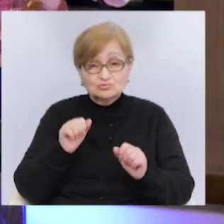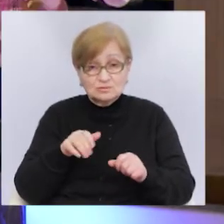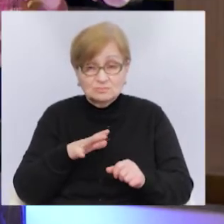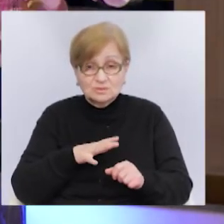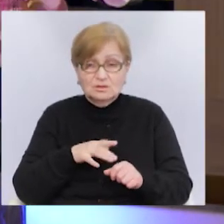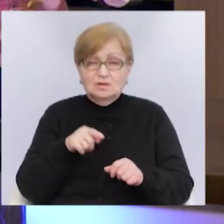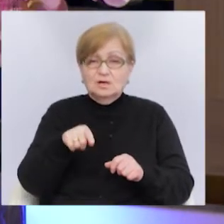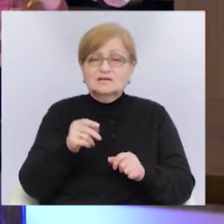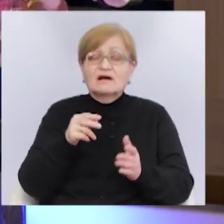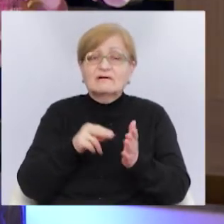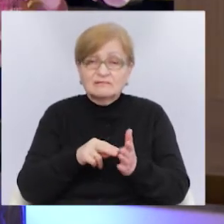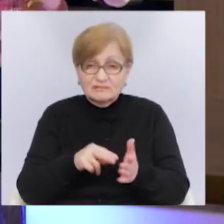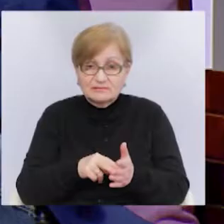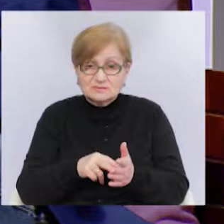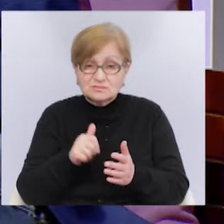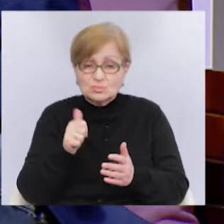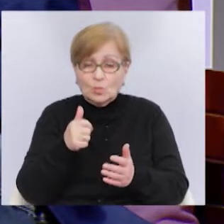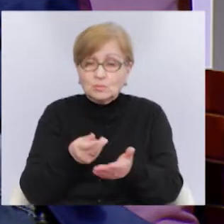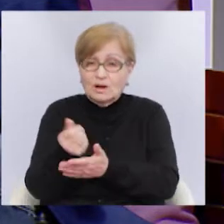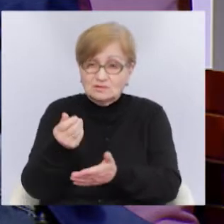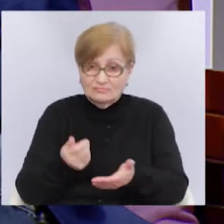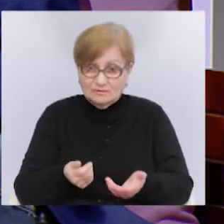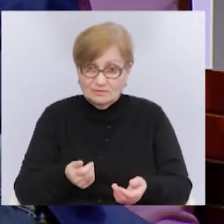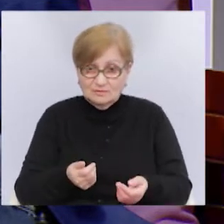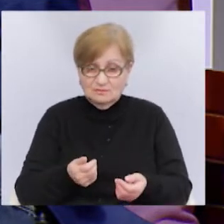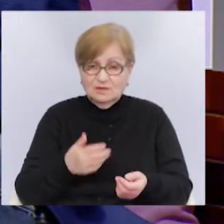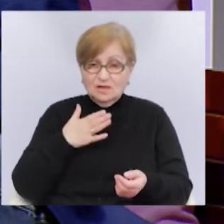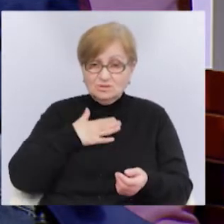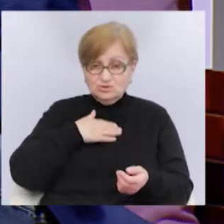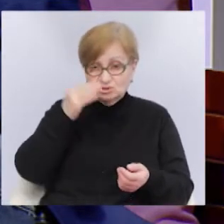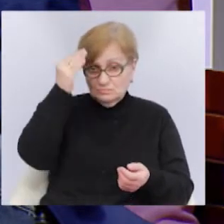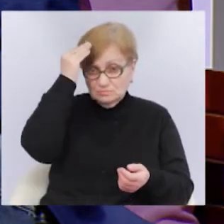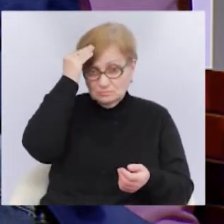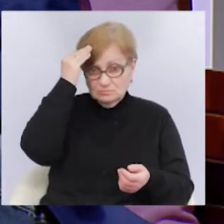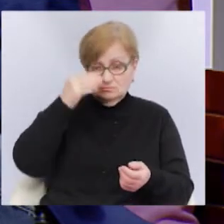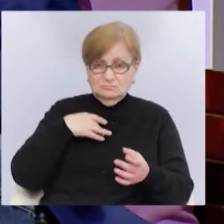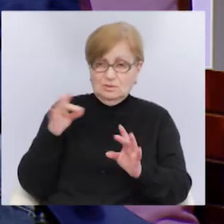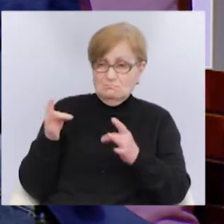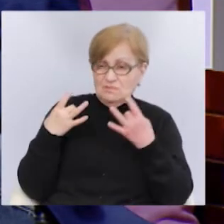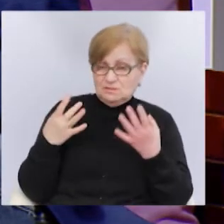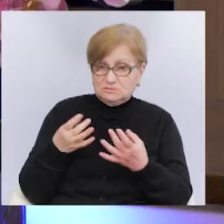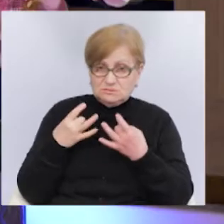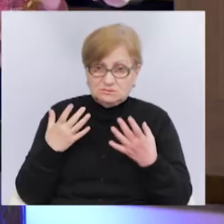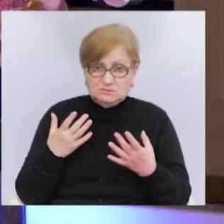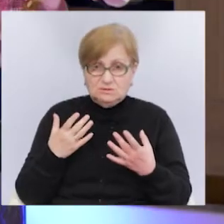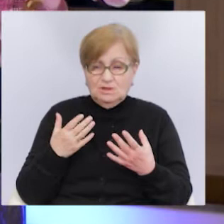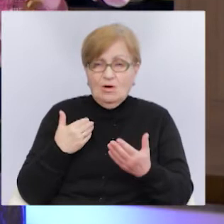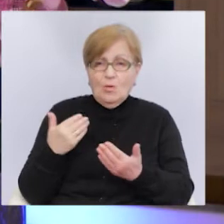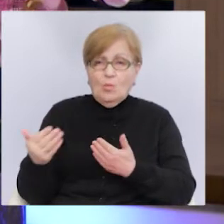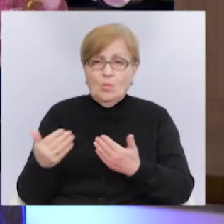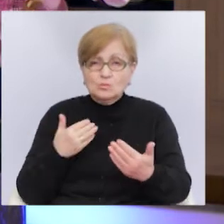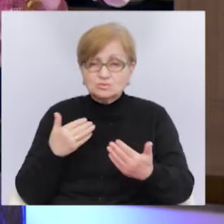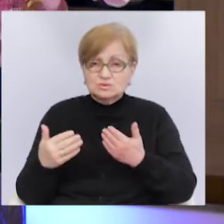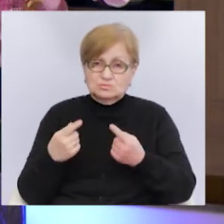რა შეიძლება ეს ღირდეს? როგორ გადავიხადოთ? ჯერთი ჩემ აზრს პატივს ცემენ, მიხსნიან. ეს არის ურთიერთობის